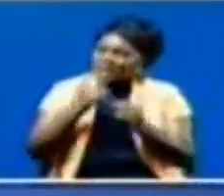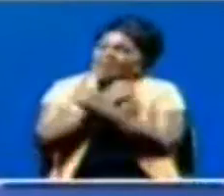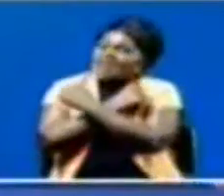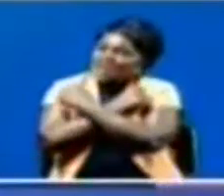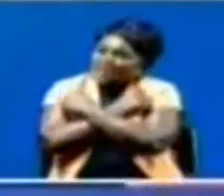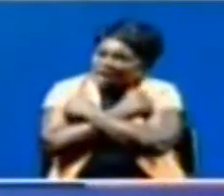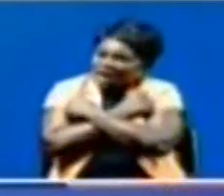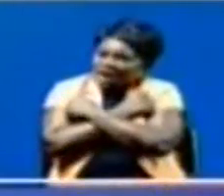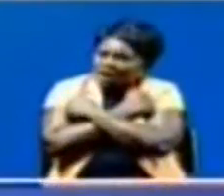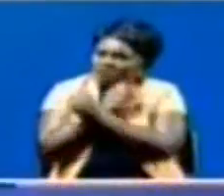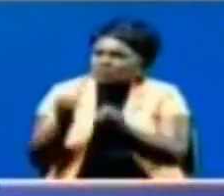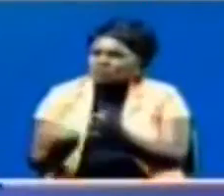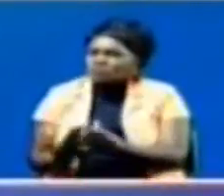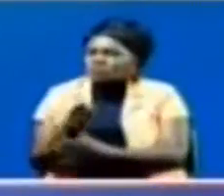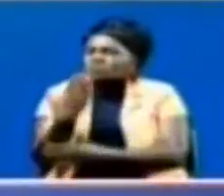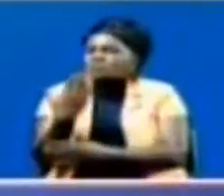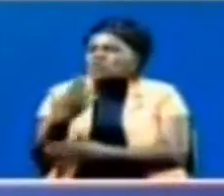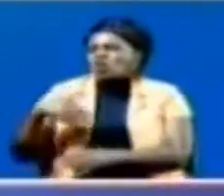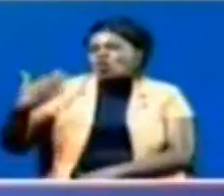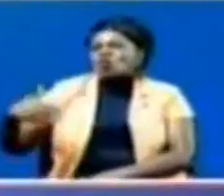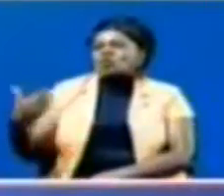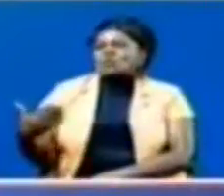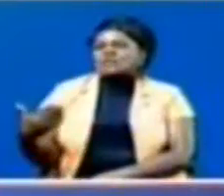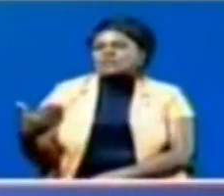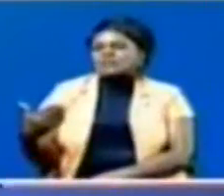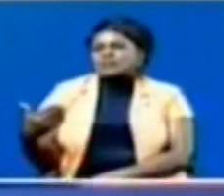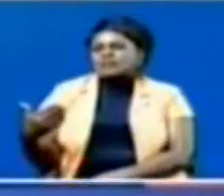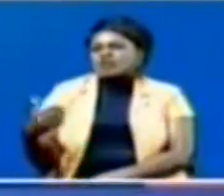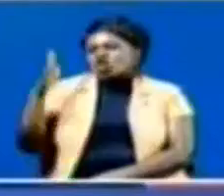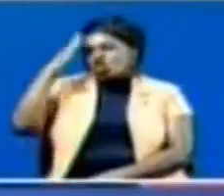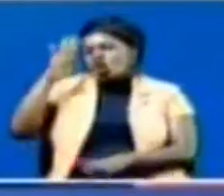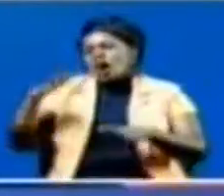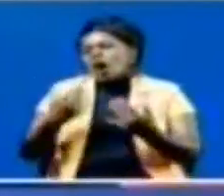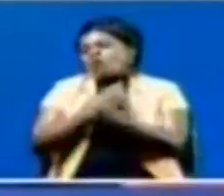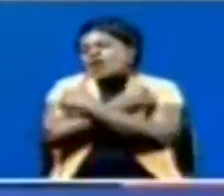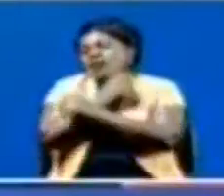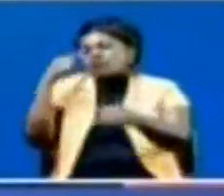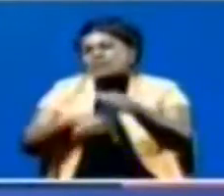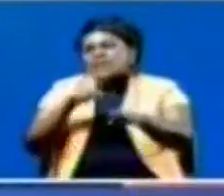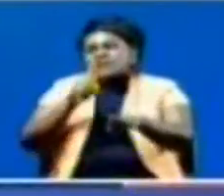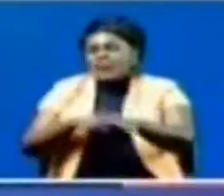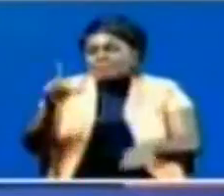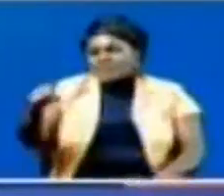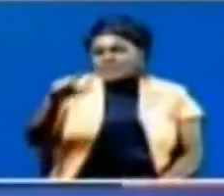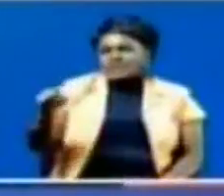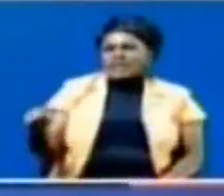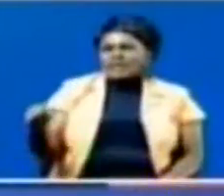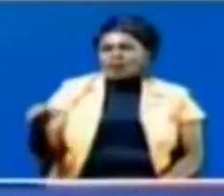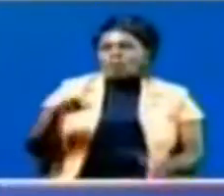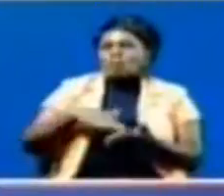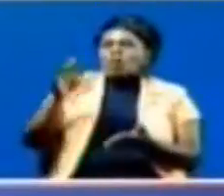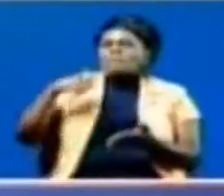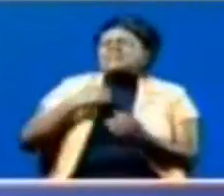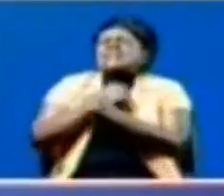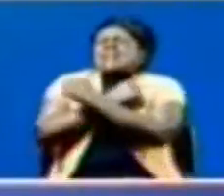mapenzi huota hata wakati ambapo haisababishi haitakikani kuota nitajuaje na kupenda zaidi wakati umetenda makosa zaidi